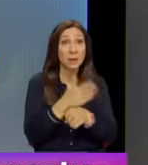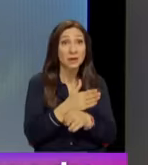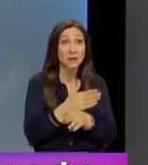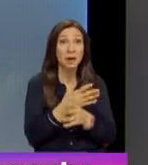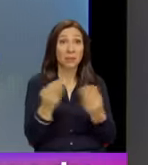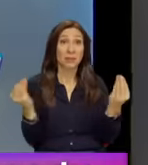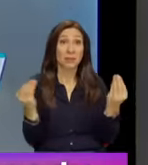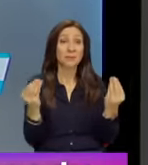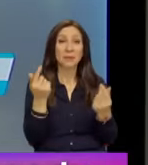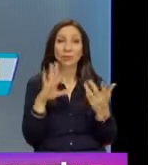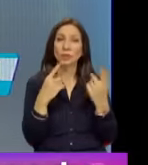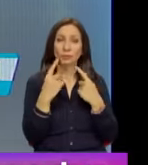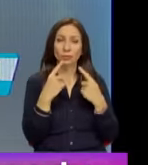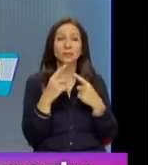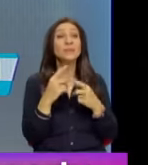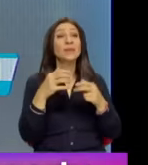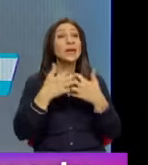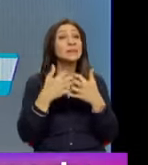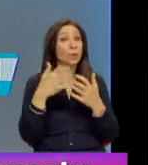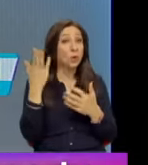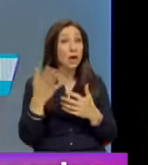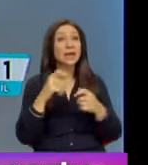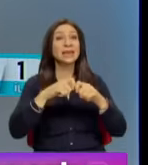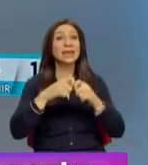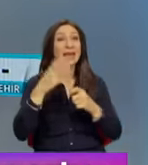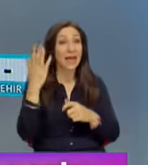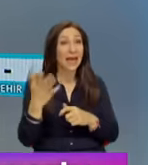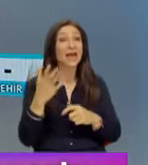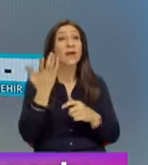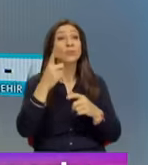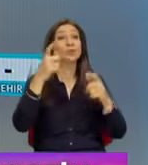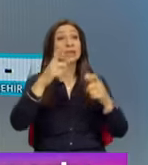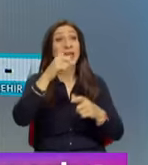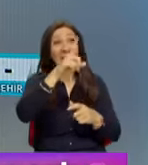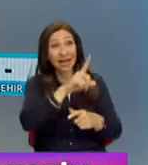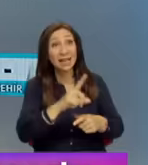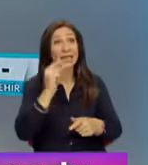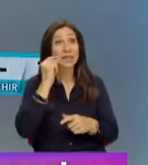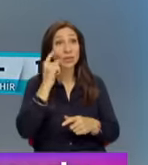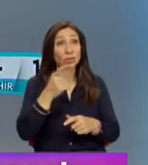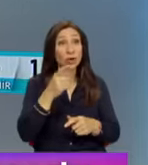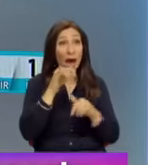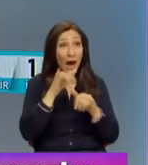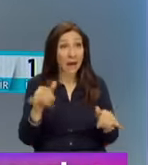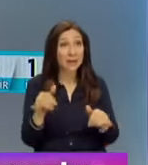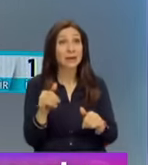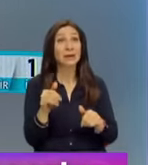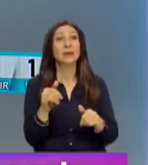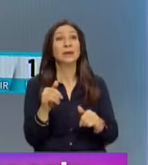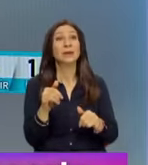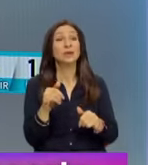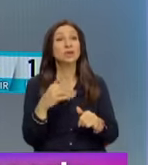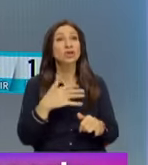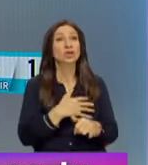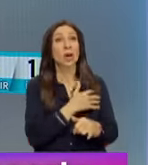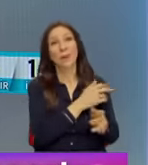Tunç'un. Birazdan konuşuruz. Kastamonu, Kırıkkale ve bu şehirlerde Giresun aynı şekilde